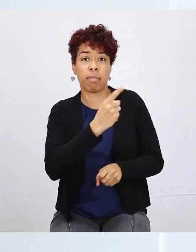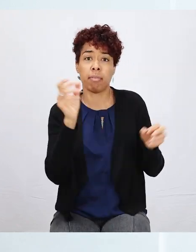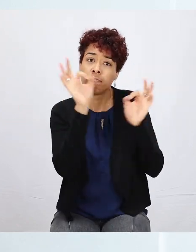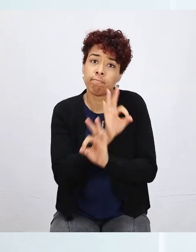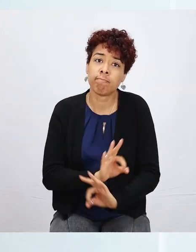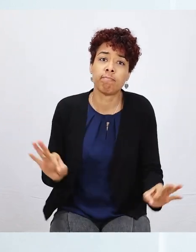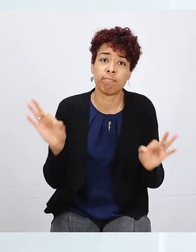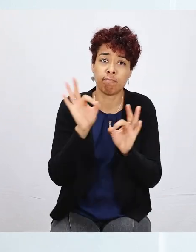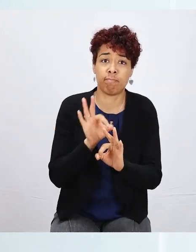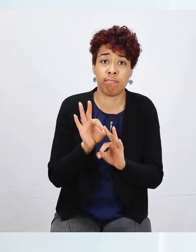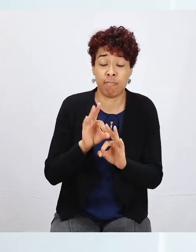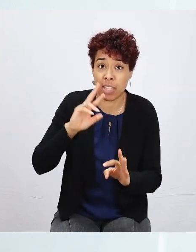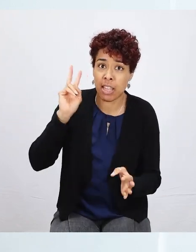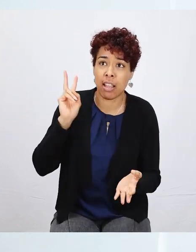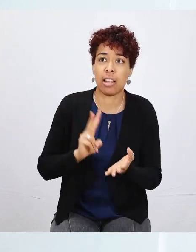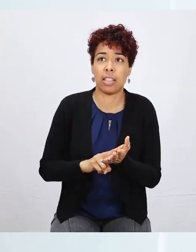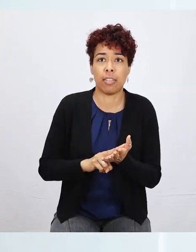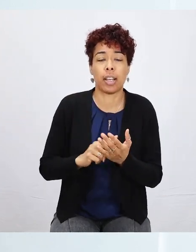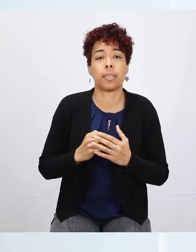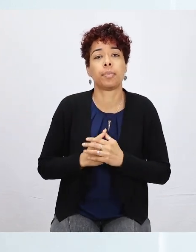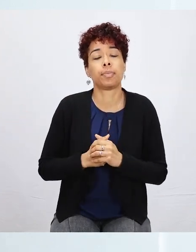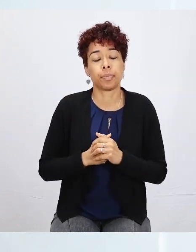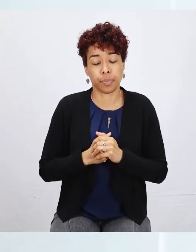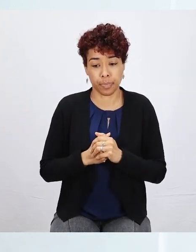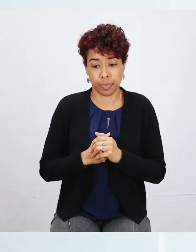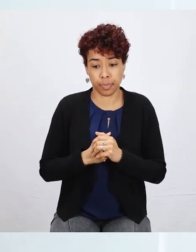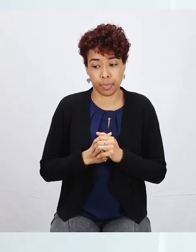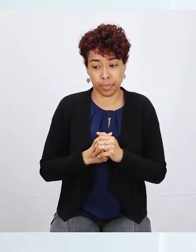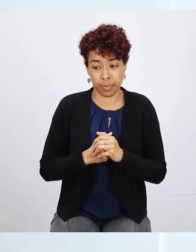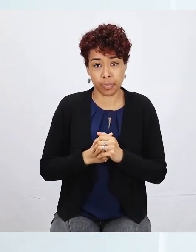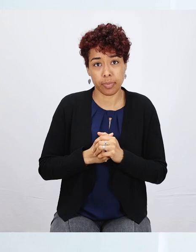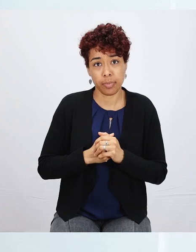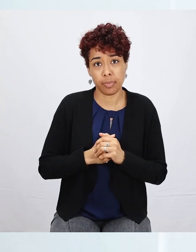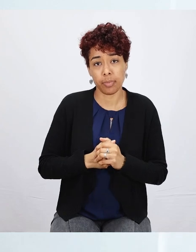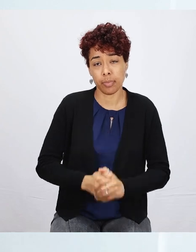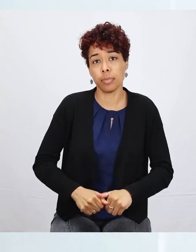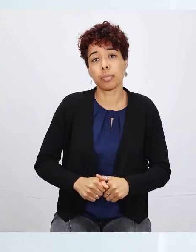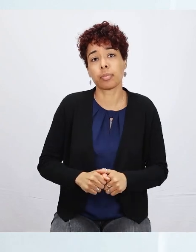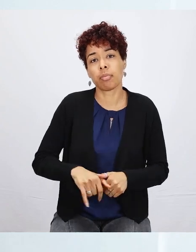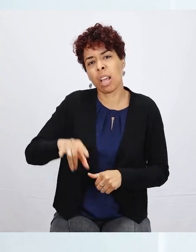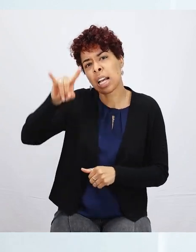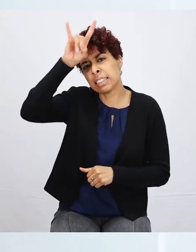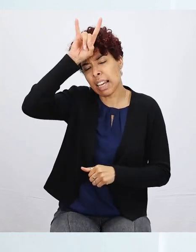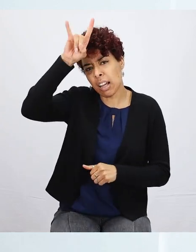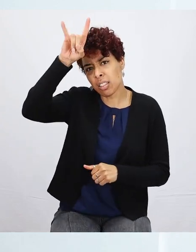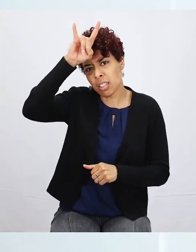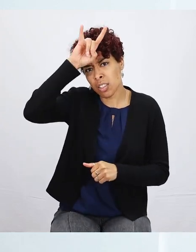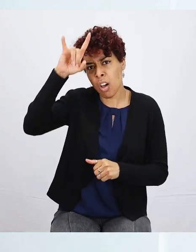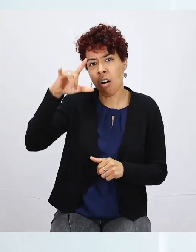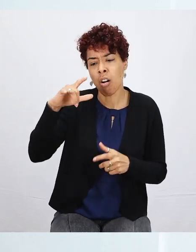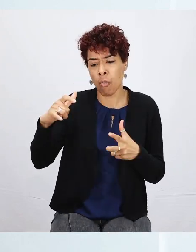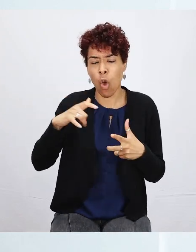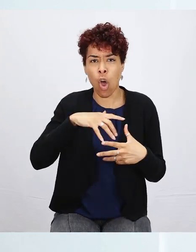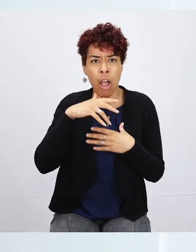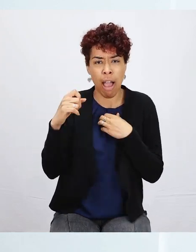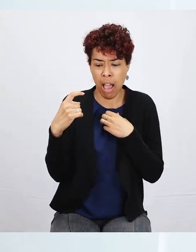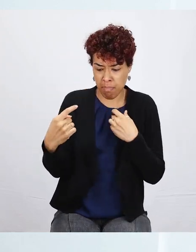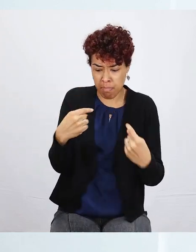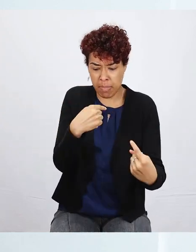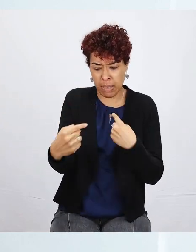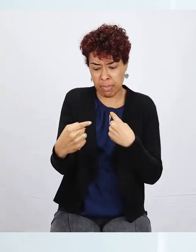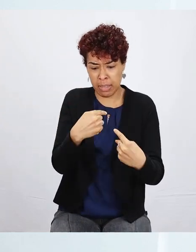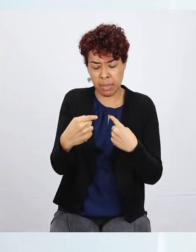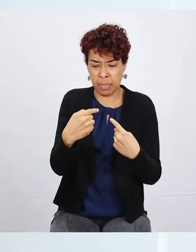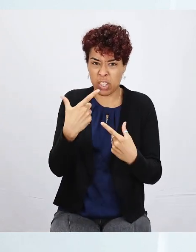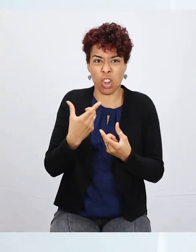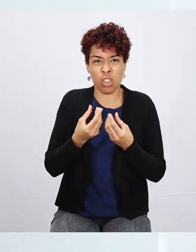C'est une réalité. L'adversaire de ton âme va te faire douter de ce verset-là, de cette parole de Jésus qui dit et